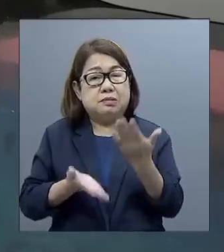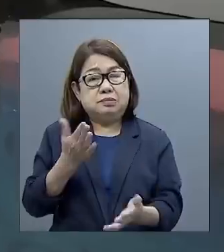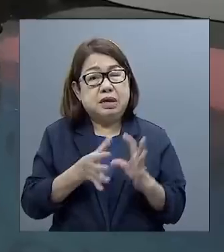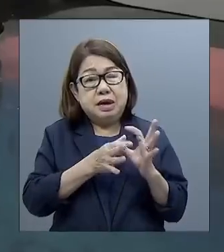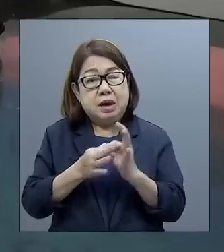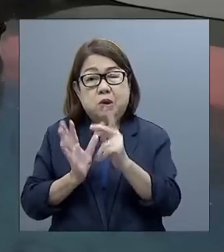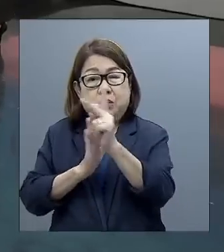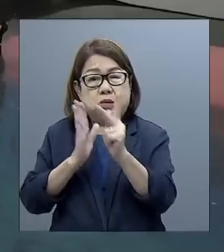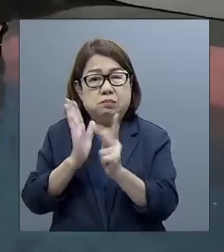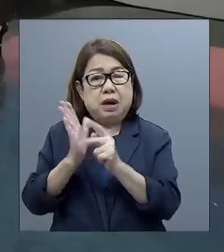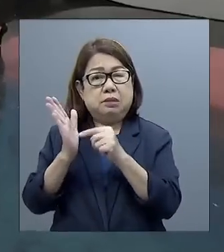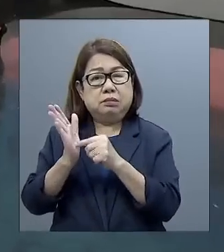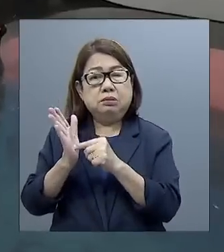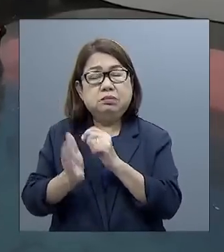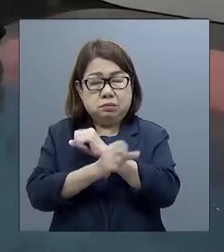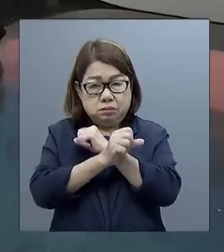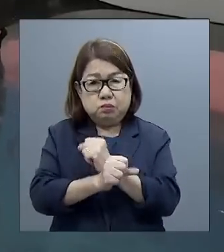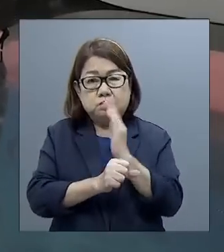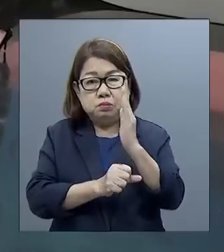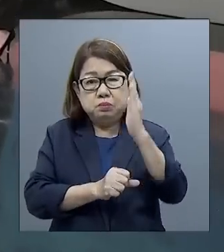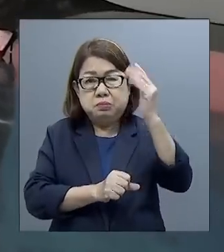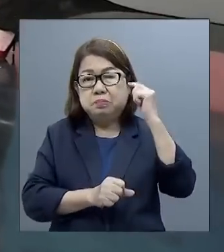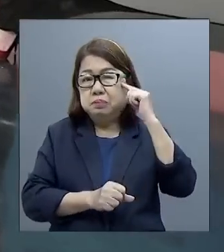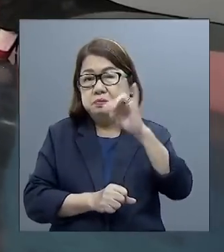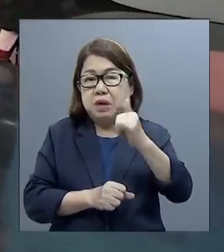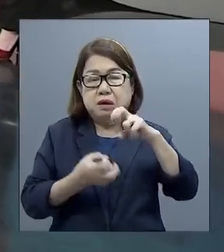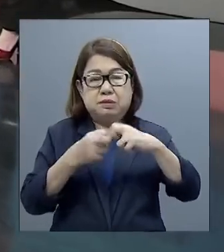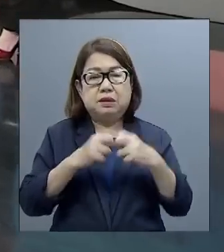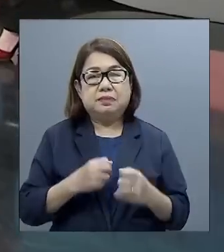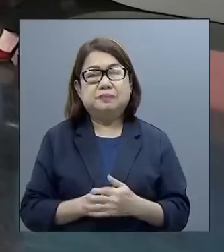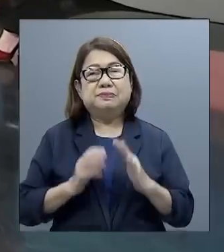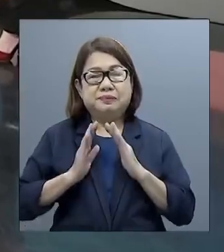เพื่อที่จะป้องกันเหตุการณ์ที่มันอาจจะเกิดขึ้นในอนาคตด้วย ค่ะ ขอบคุณ ค่ะ